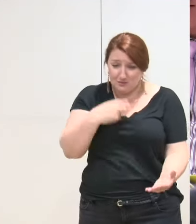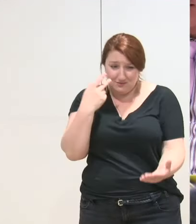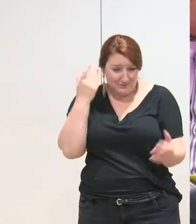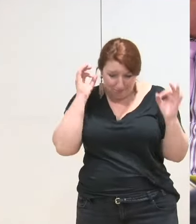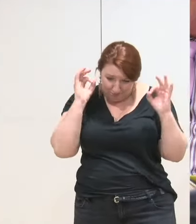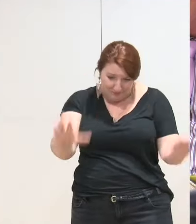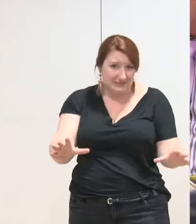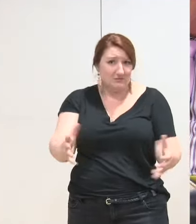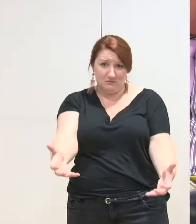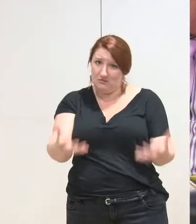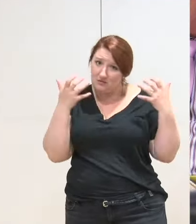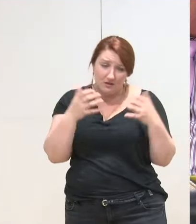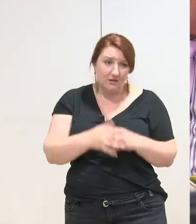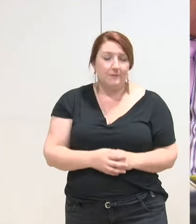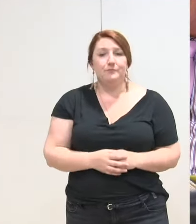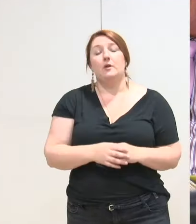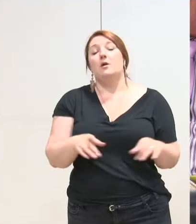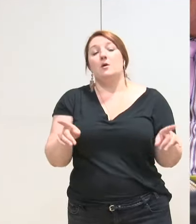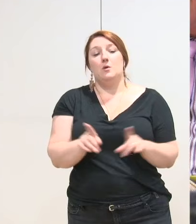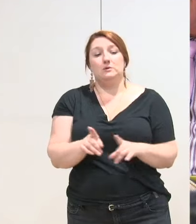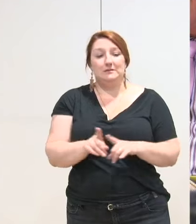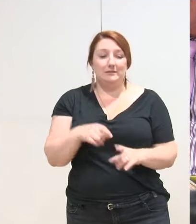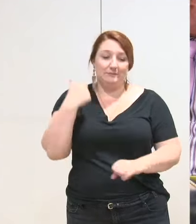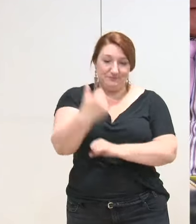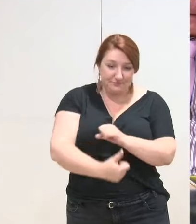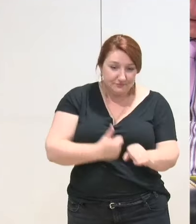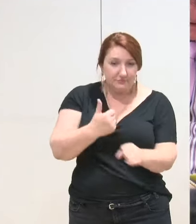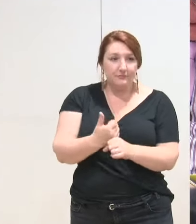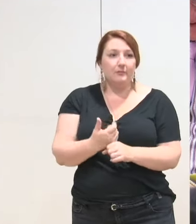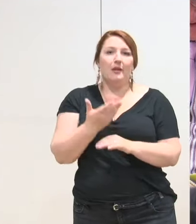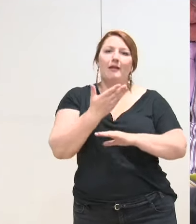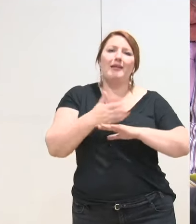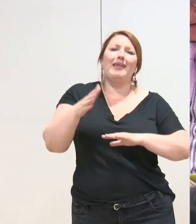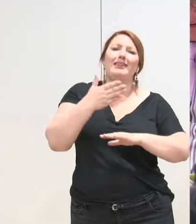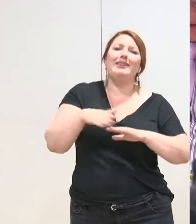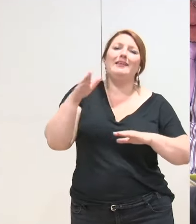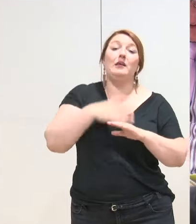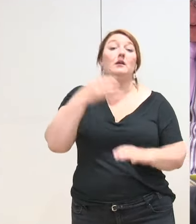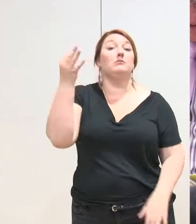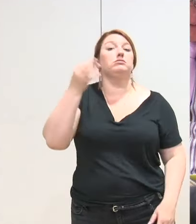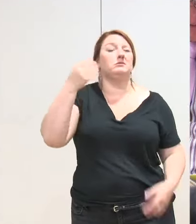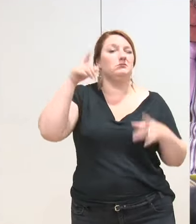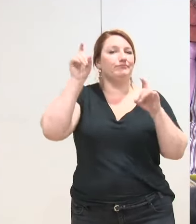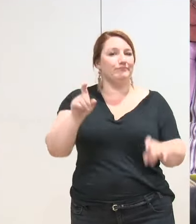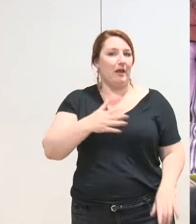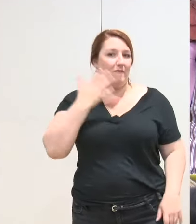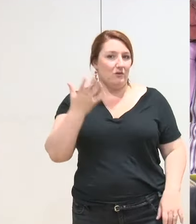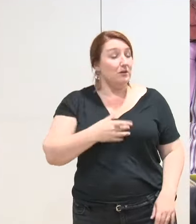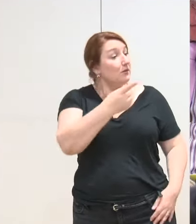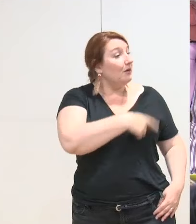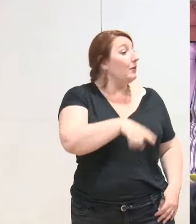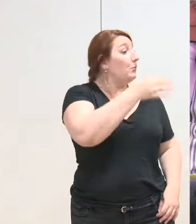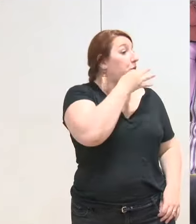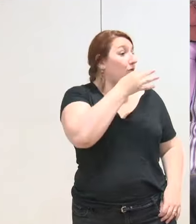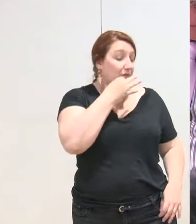alors effectivement il y a eu aussi cette année la baisse du coût du crédit qui vous a profité on s'en réjouit je vous le dis très clairement